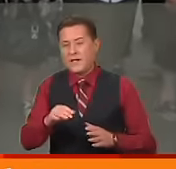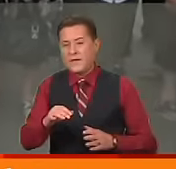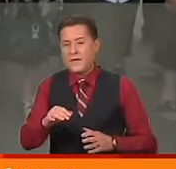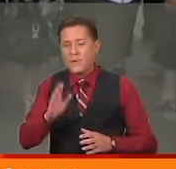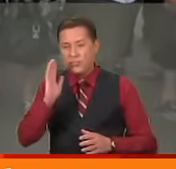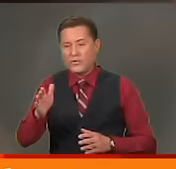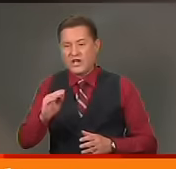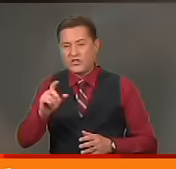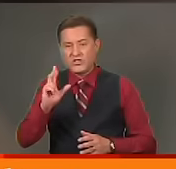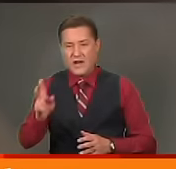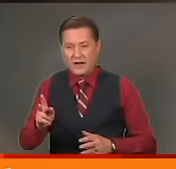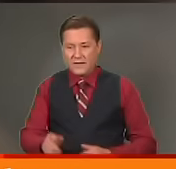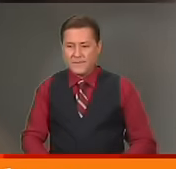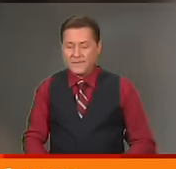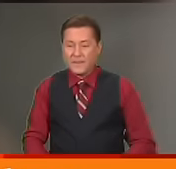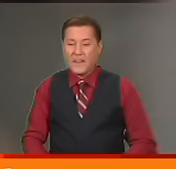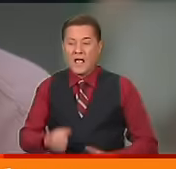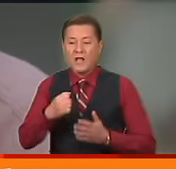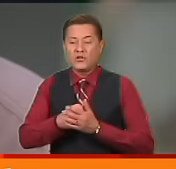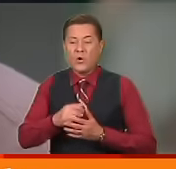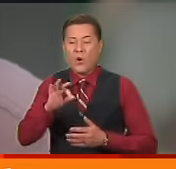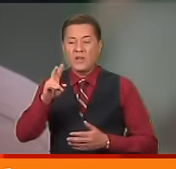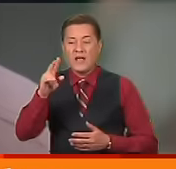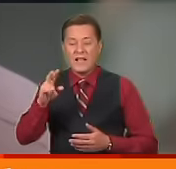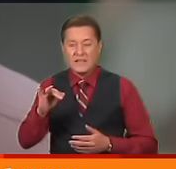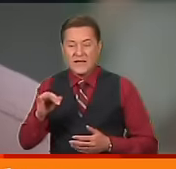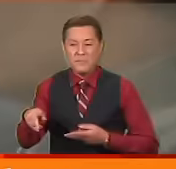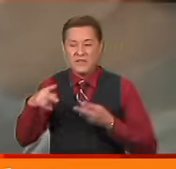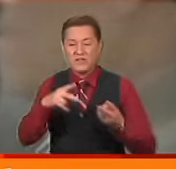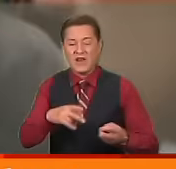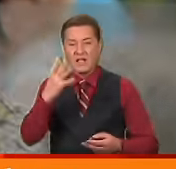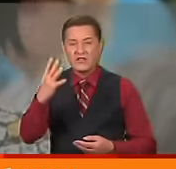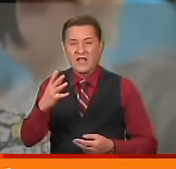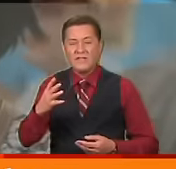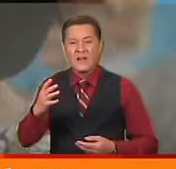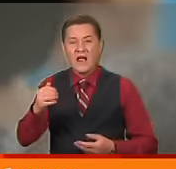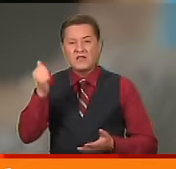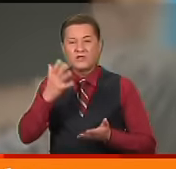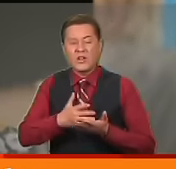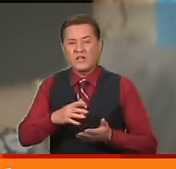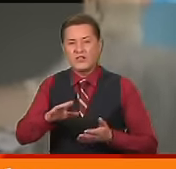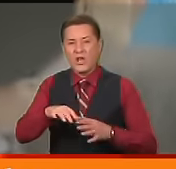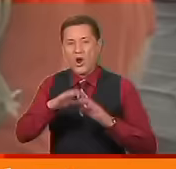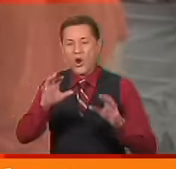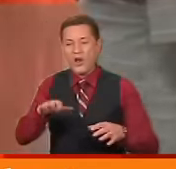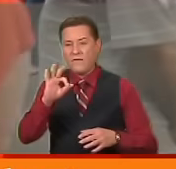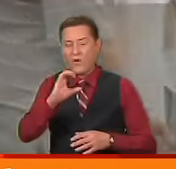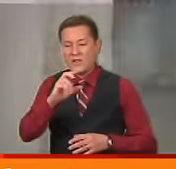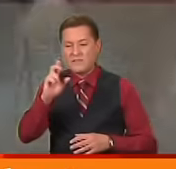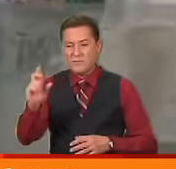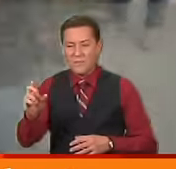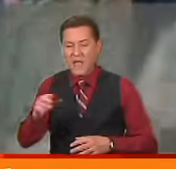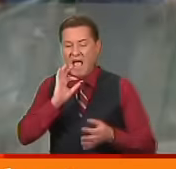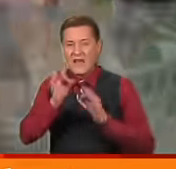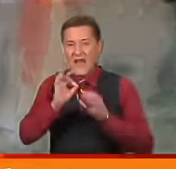це хорошо. До Олени під'їжджає група підтримки, четверо столичних голів ОСББ. Серед них людина з мерії,